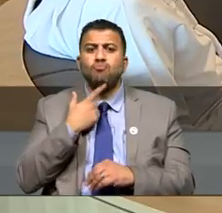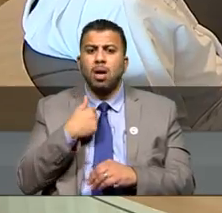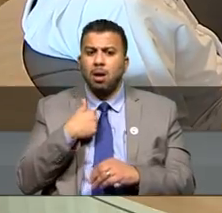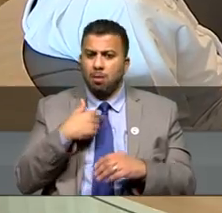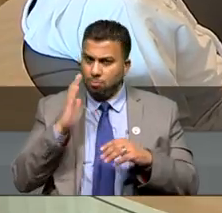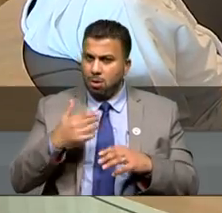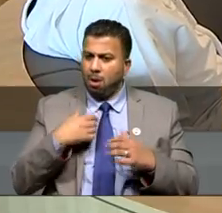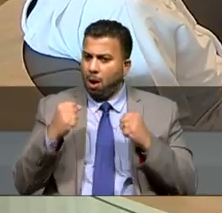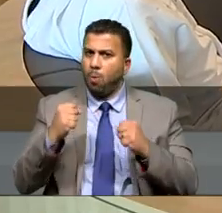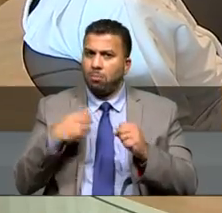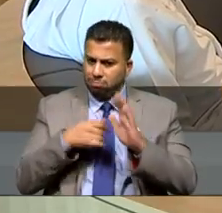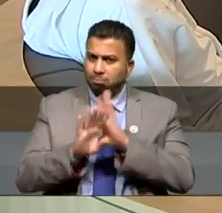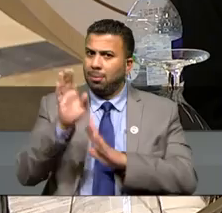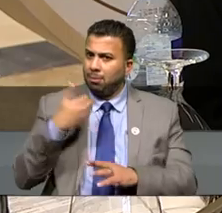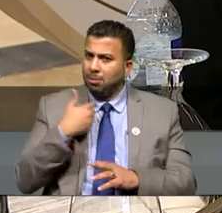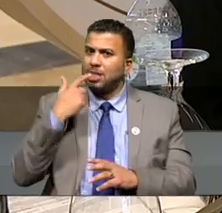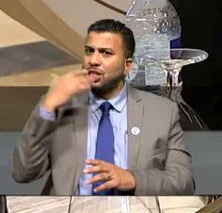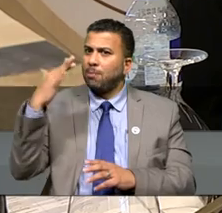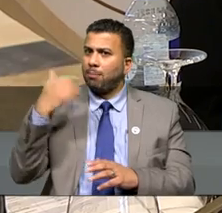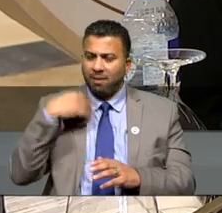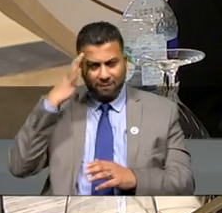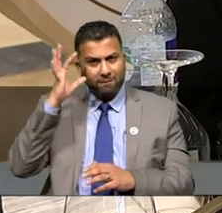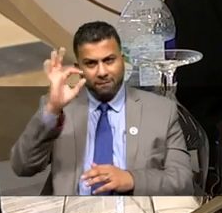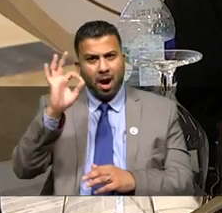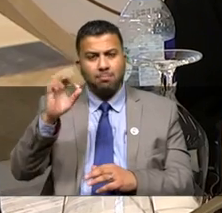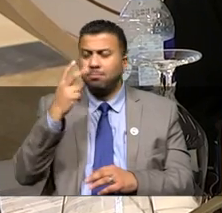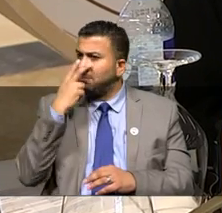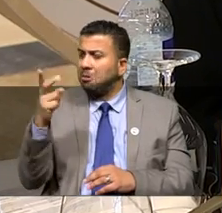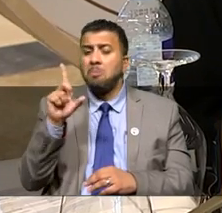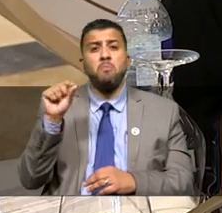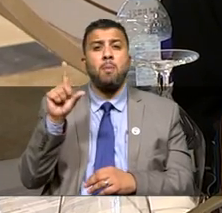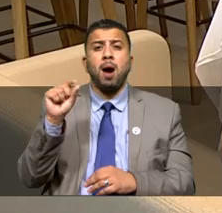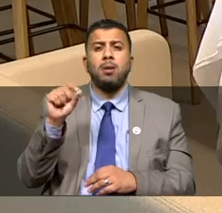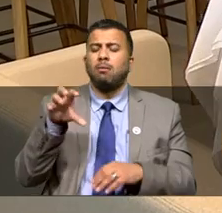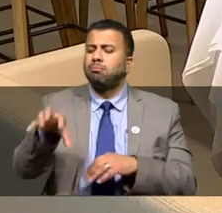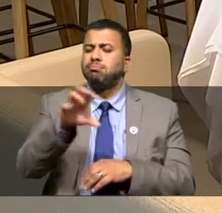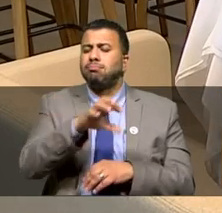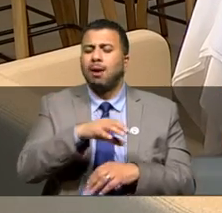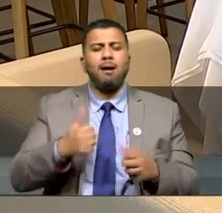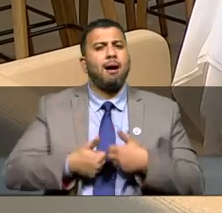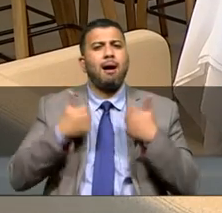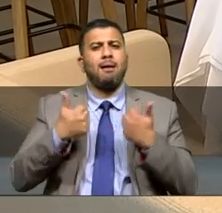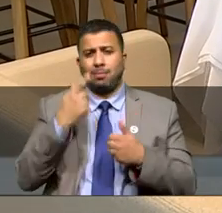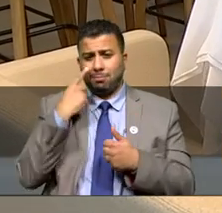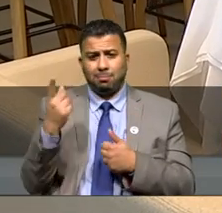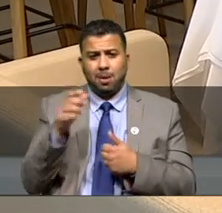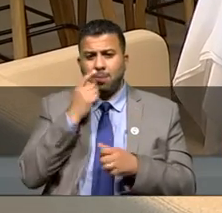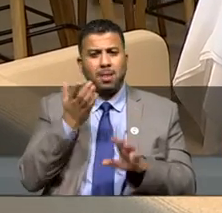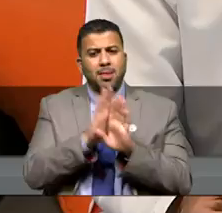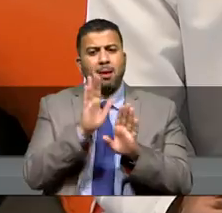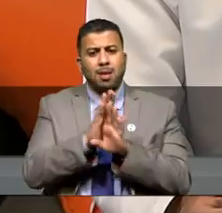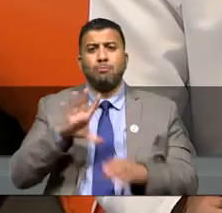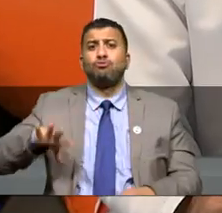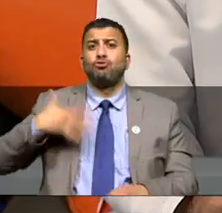لإثبات قدراتهم وكفاءاتهم بأن يصبحوا نموذجا مميزا في شتى المجالات الحياتية، وبدعم من